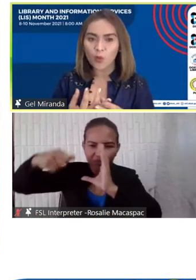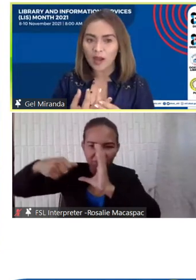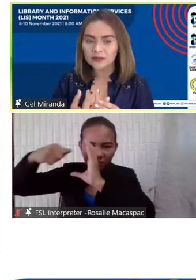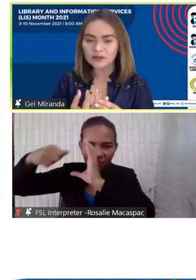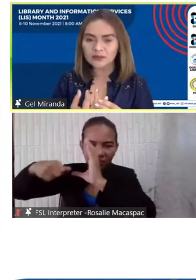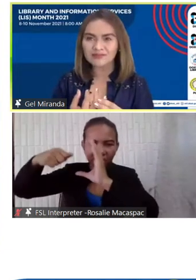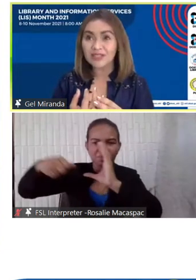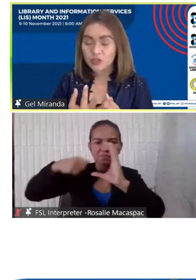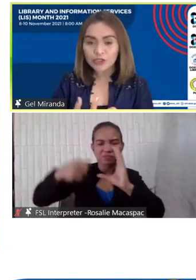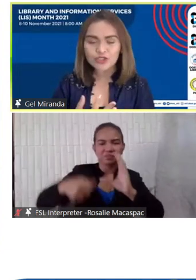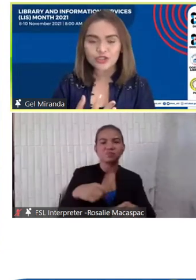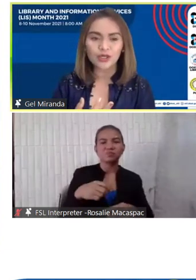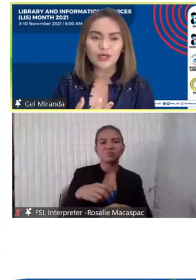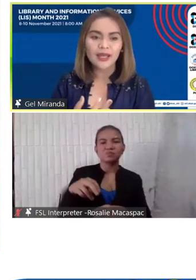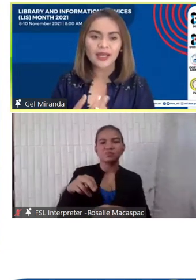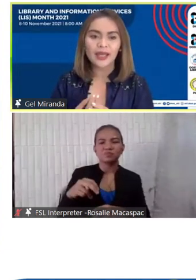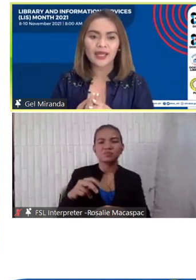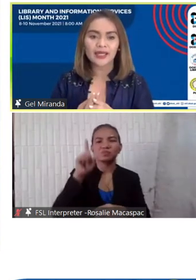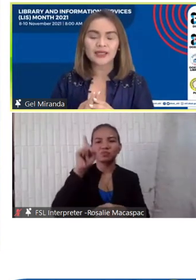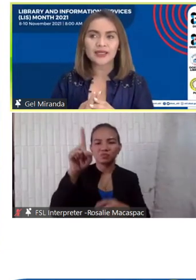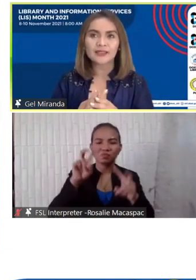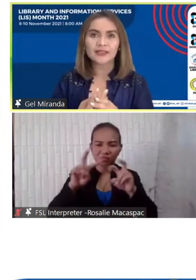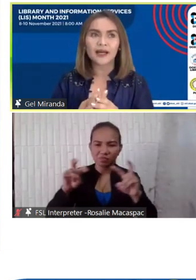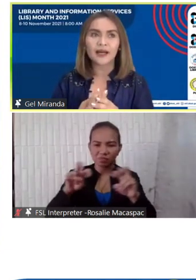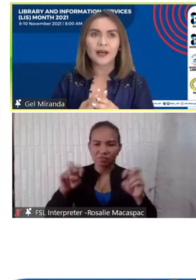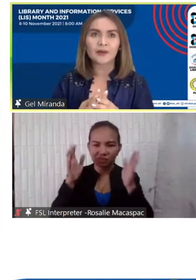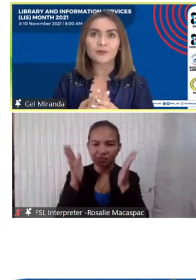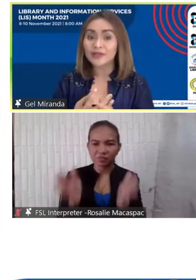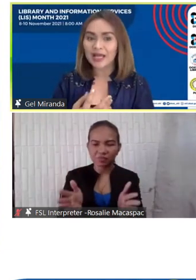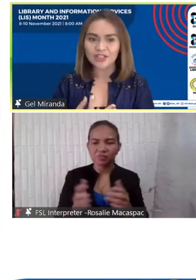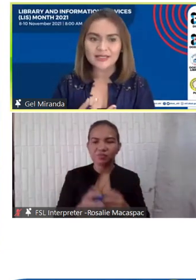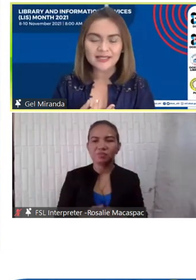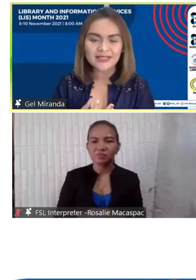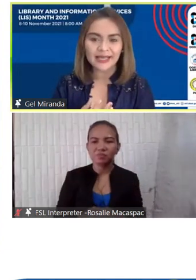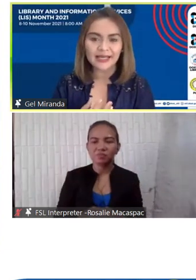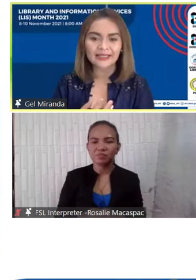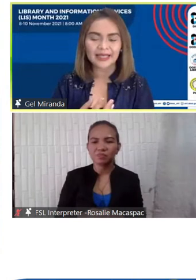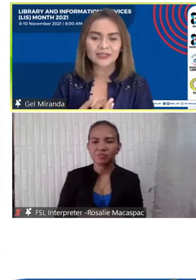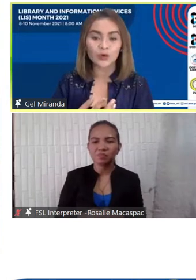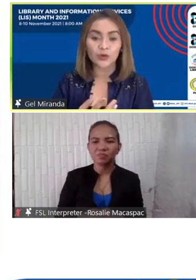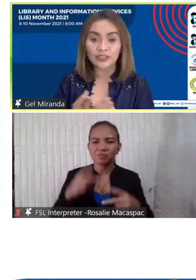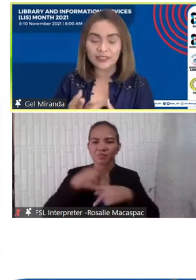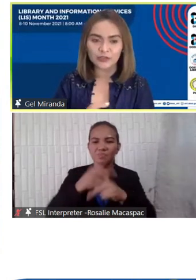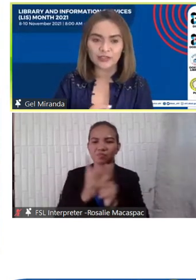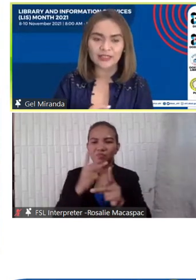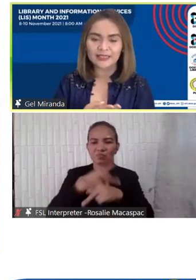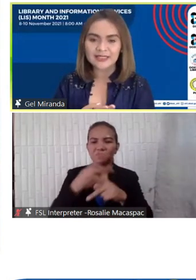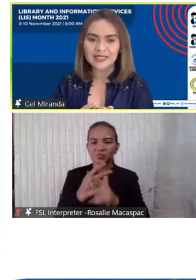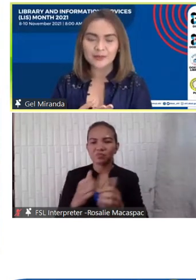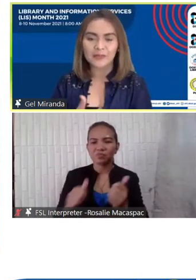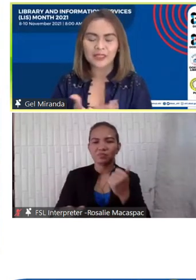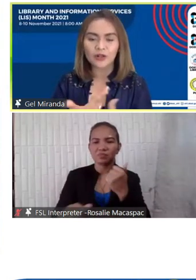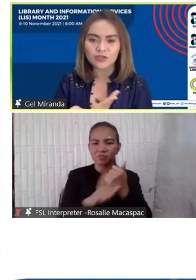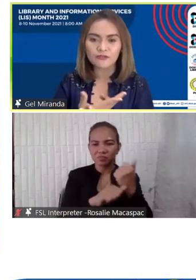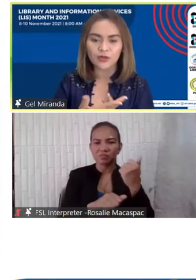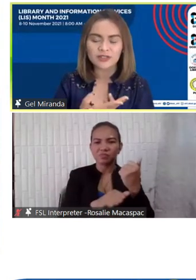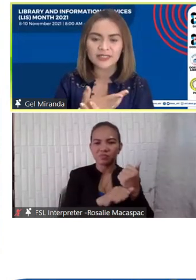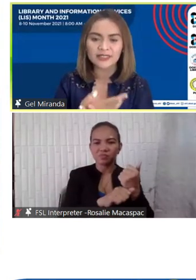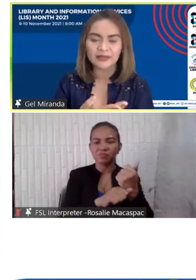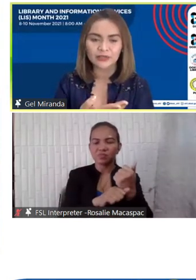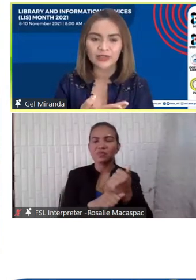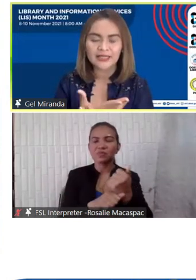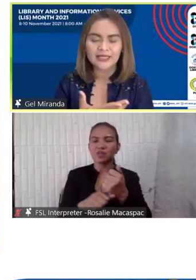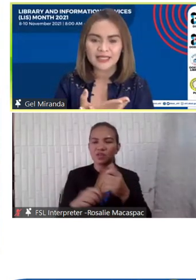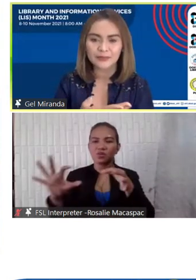at least one researcher, and production assistant and coordinator na rin at the same time, and also of course